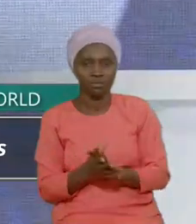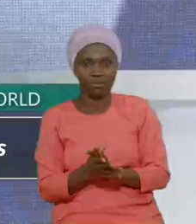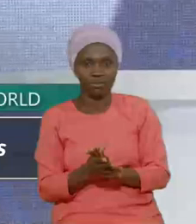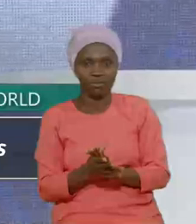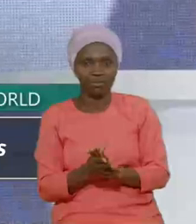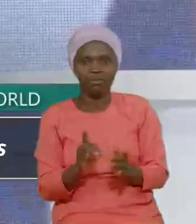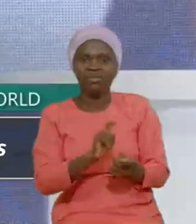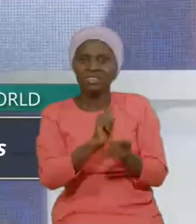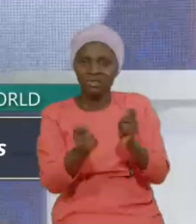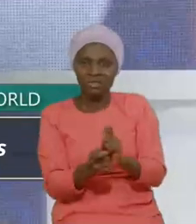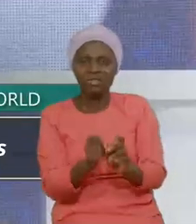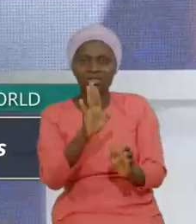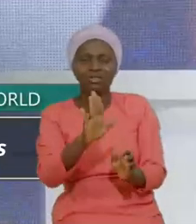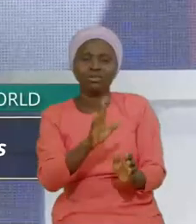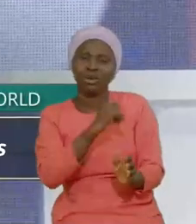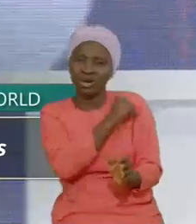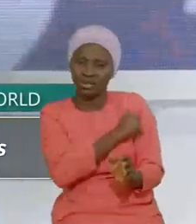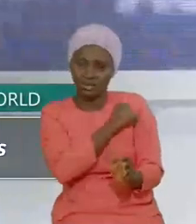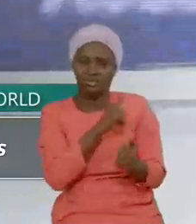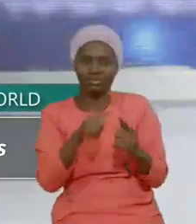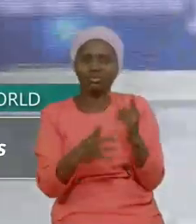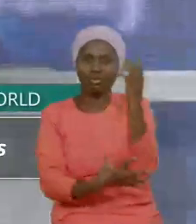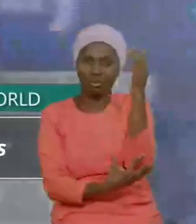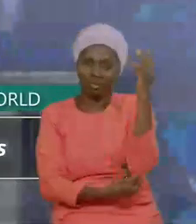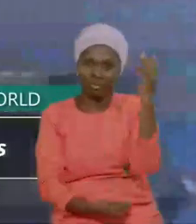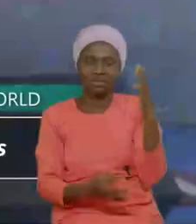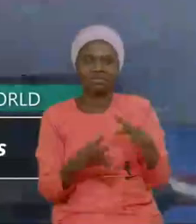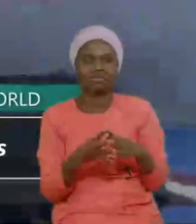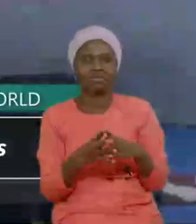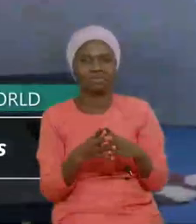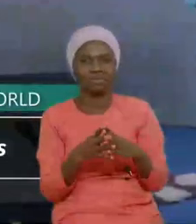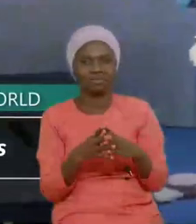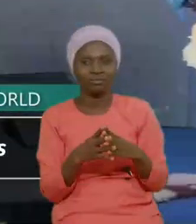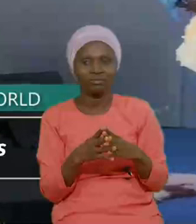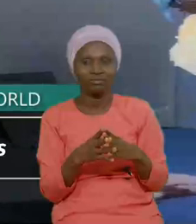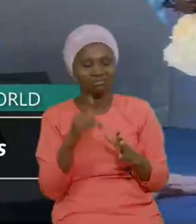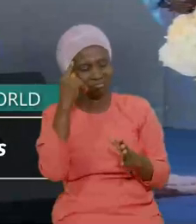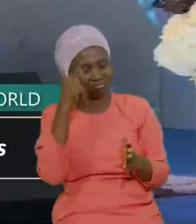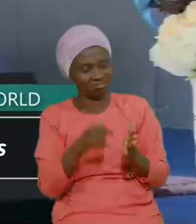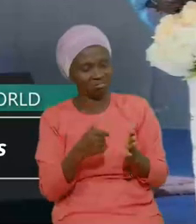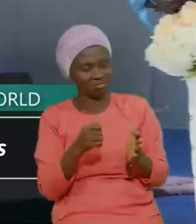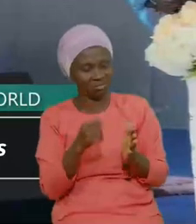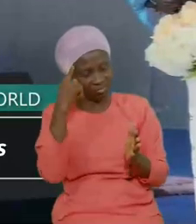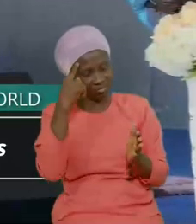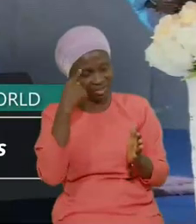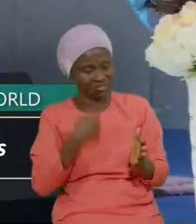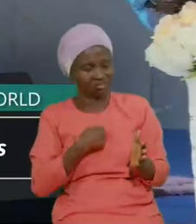il n'y aura pas de solution. Change ton attitude face à face au problème. Ton attitude face à la pauvreté.